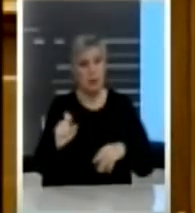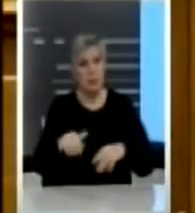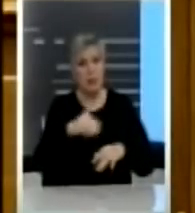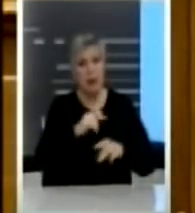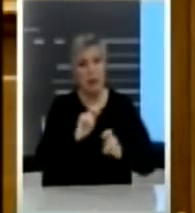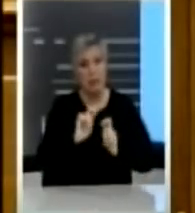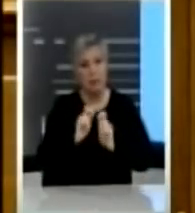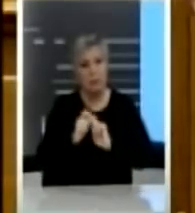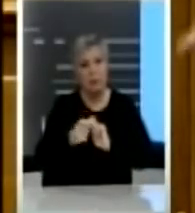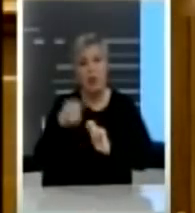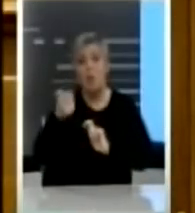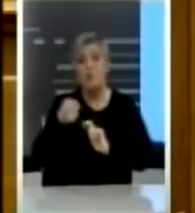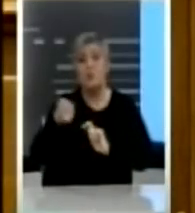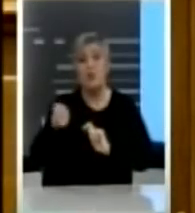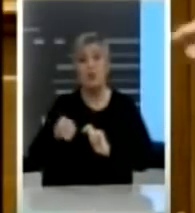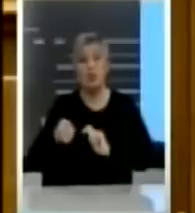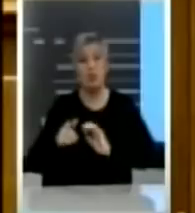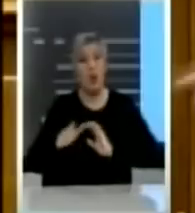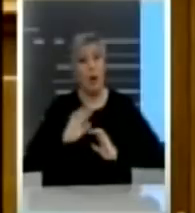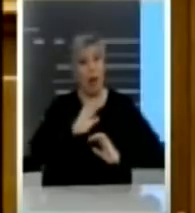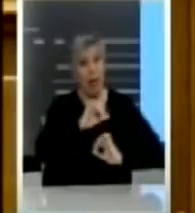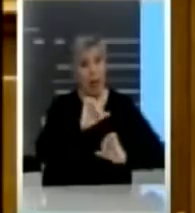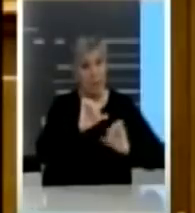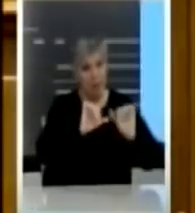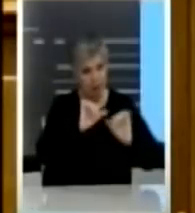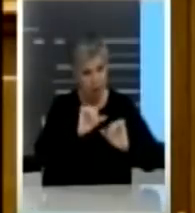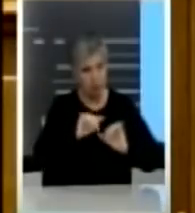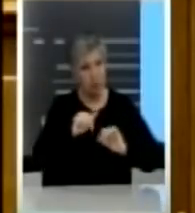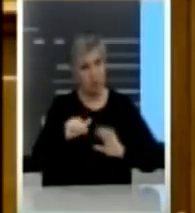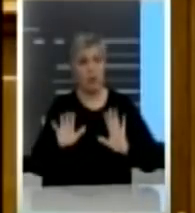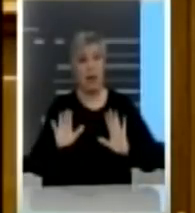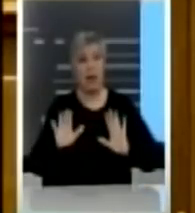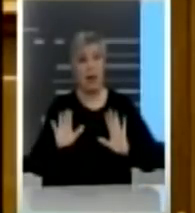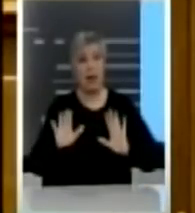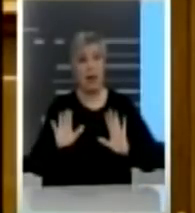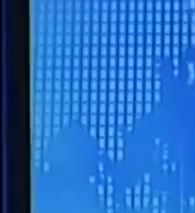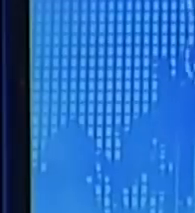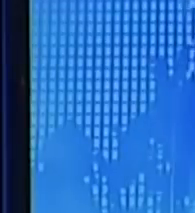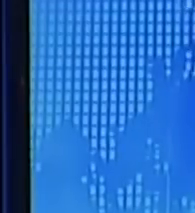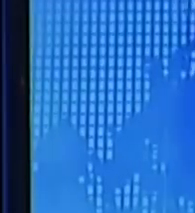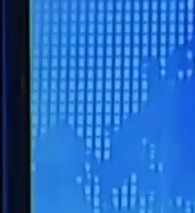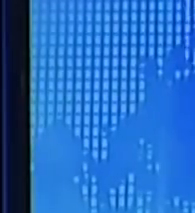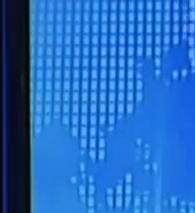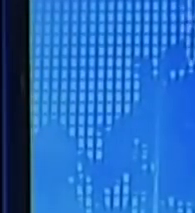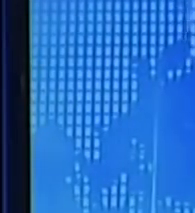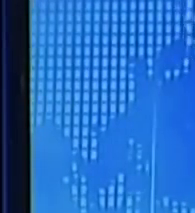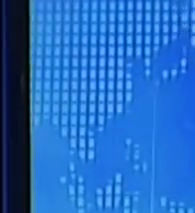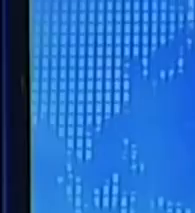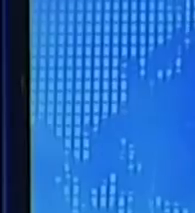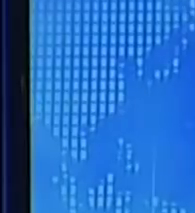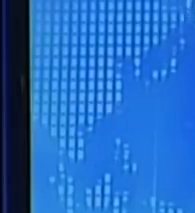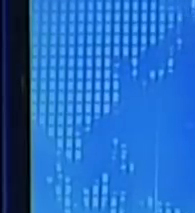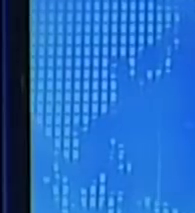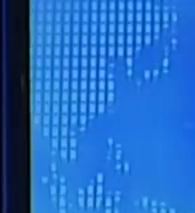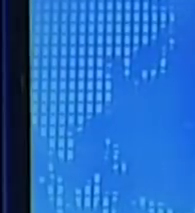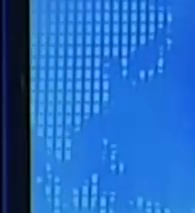πολίτες. Αν δεν το κάνετε εσείς, δεσμευόμαστε θα το κάνουμε εμείς ως επόμενη κυβέρνηση. Μάλιστα. Θέλω